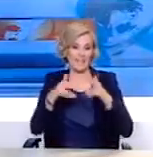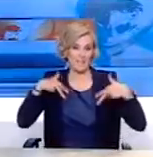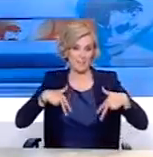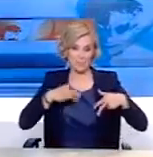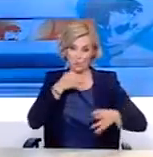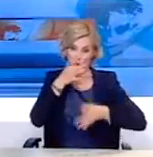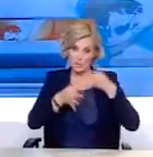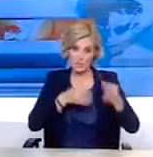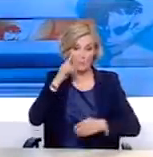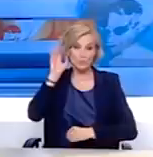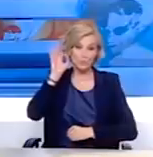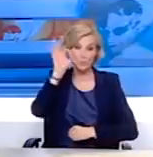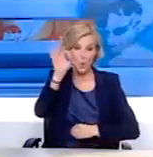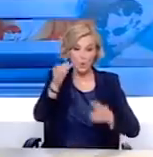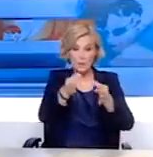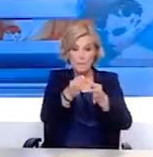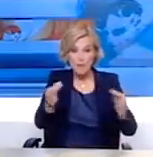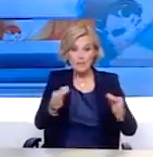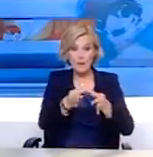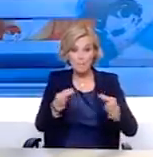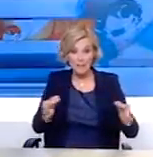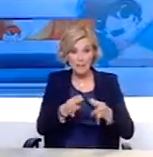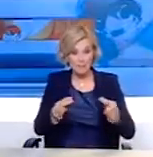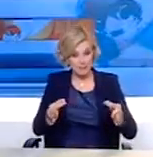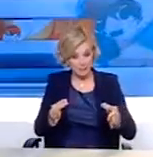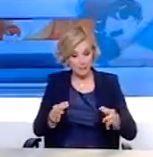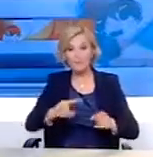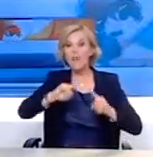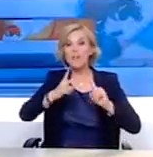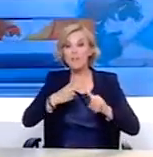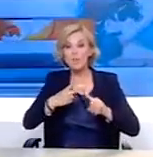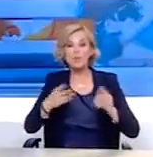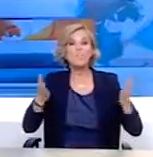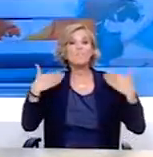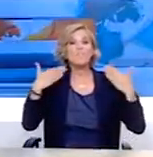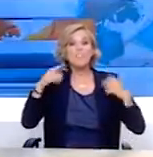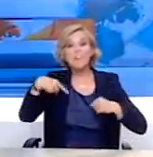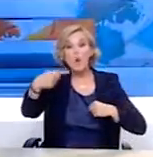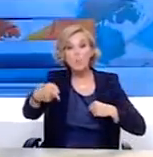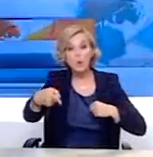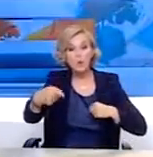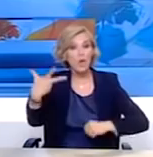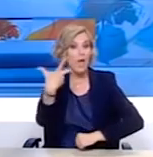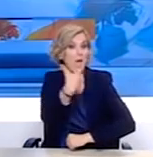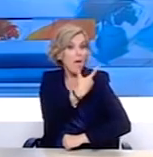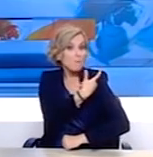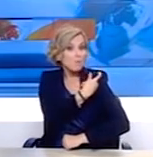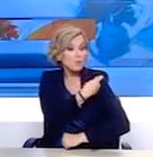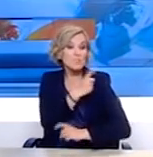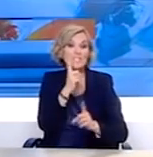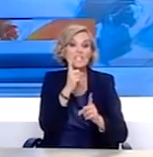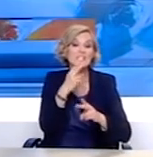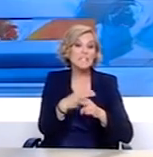η στρατηγική για τον κορονοϊό περιλαμβάνει το φθινόπωρο εκτεταμένους εμβολιασμούς για τη γρήπη και έχει χαρακτηρίσει σημαντικό τον εμβολιασμό για